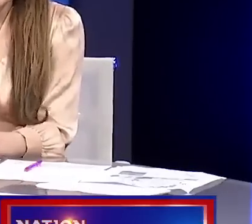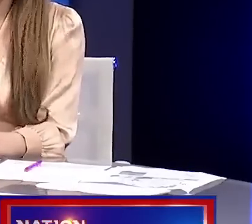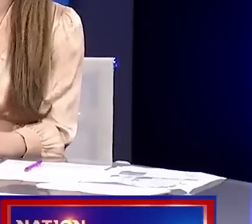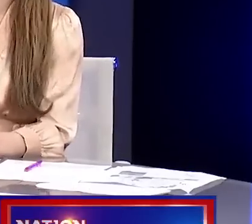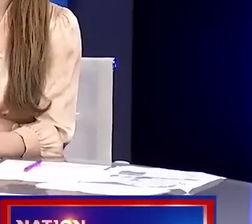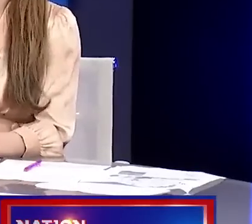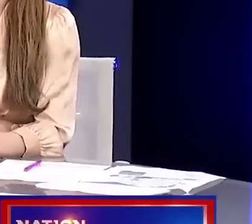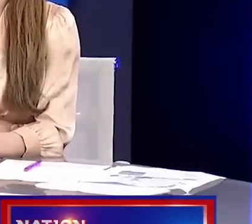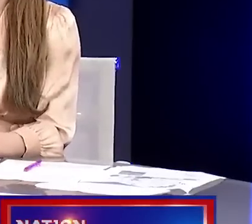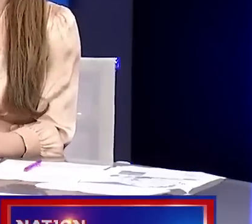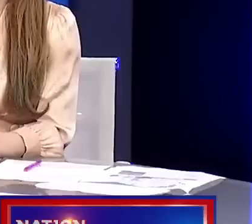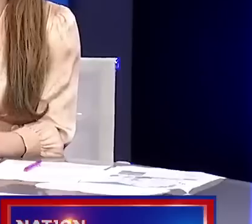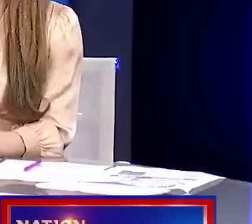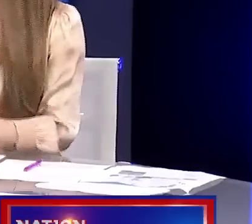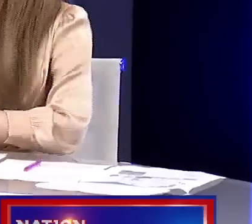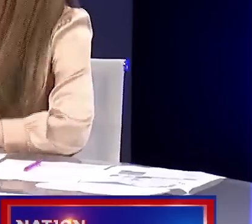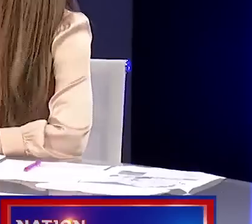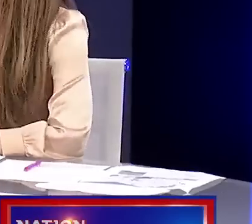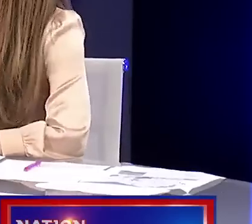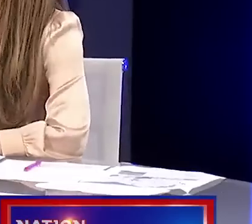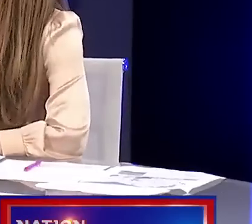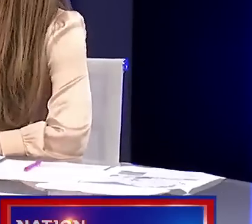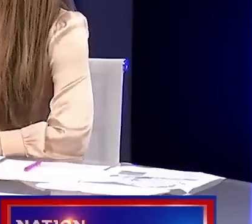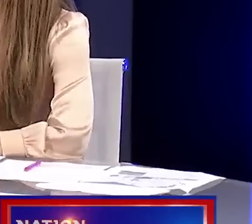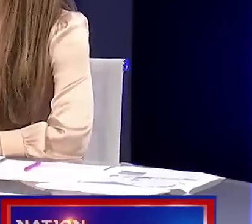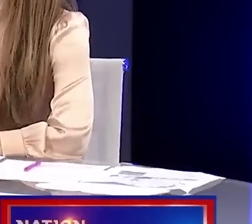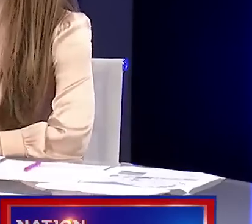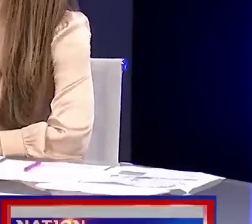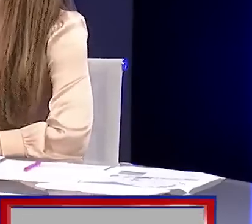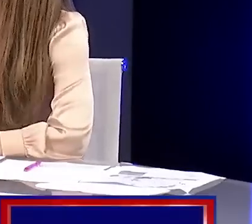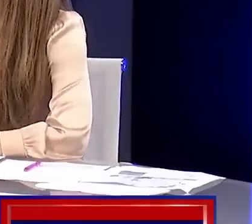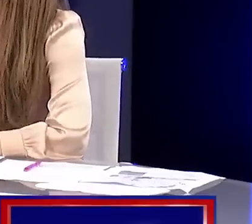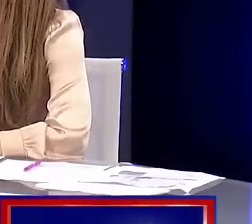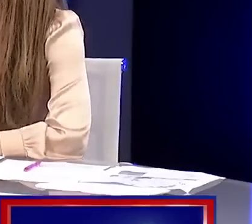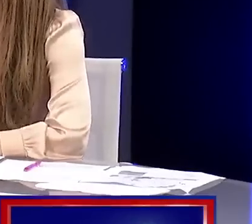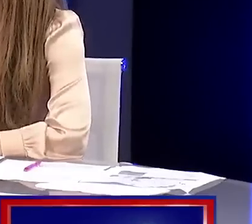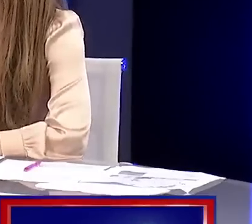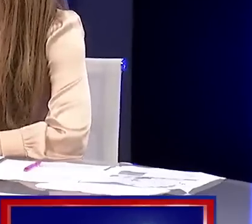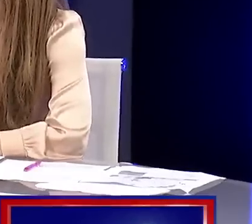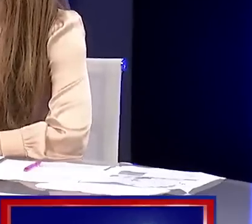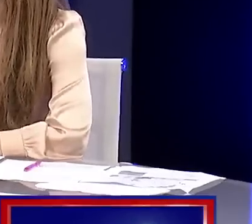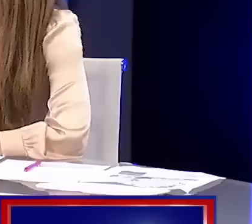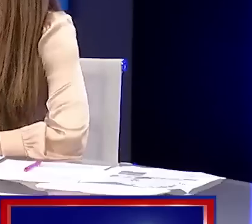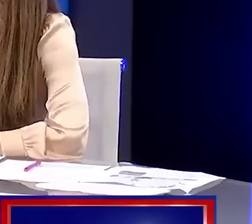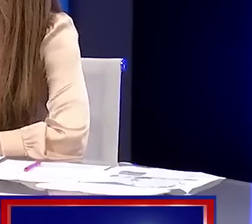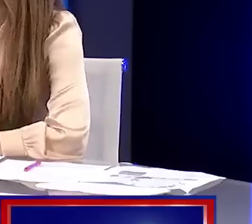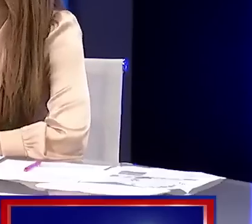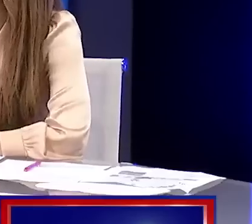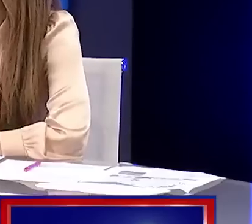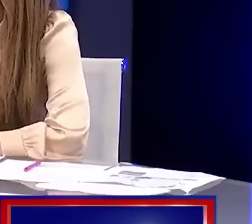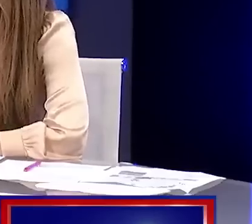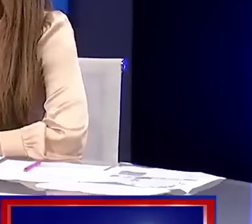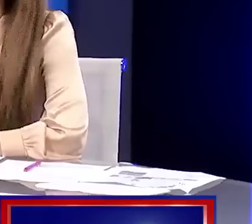มิ้วกนิกา หวยออกอะไรนะ ฮะเอ้ยยังไม่ได้เช็คเลยอ่ะ วันนี้หวยออกนะ เพราะเพิ่งจบตอนที่เราเข้ารายการ อ๋อแสดงว่ารวยแล้วเนี่ยไม่ซื้อหวยใช่